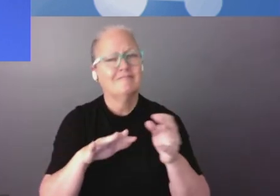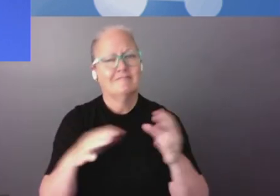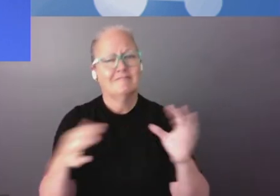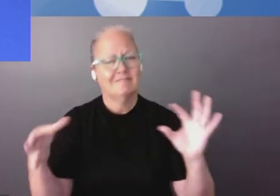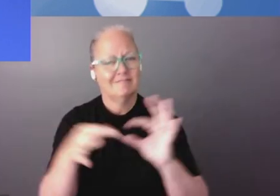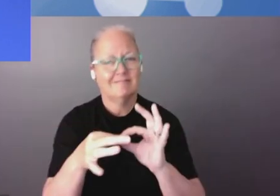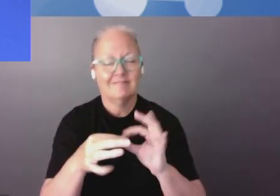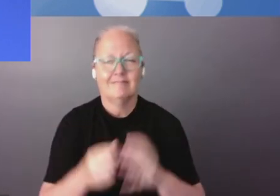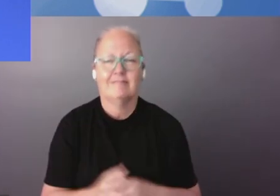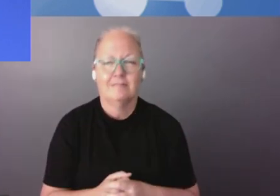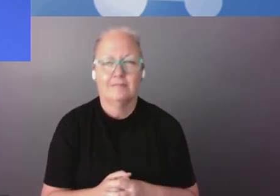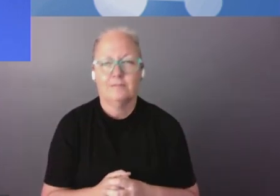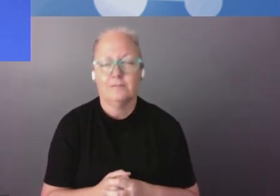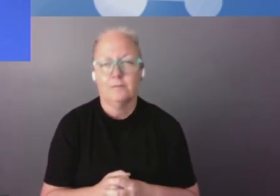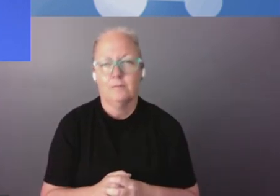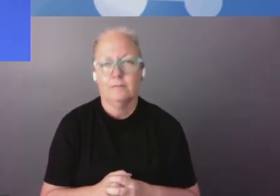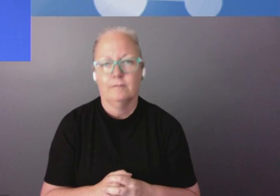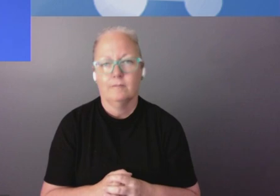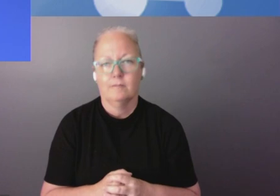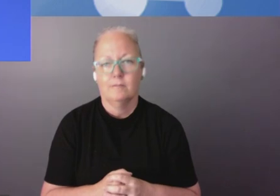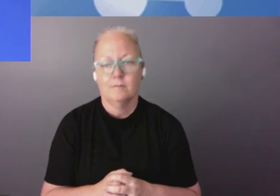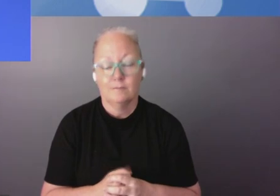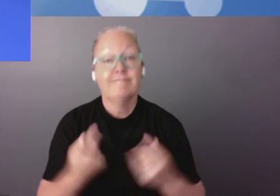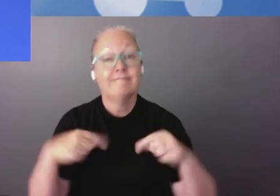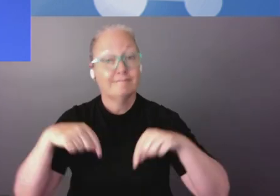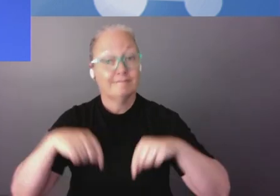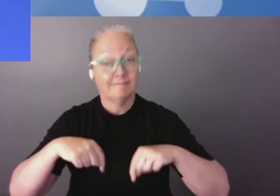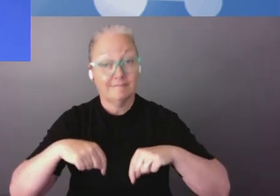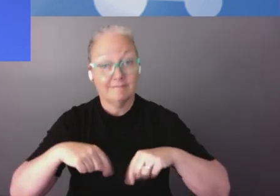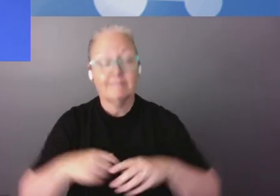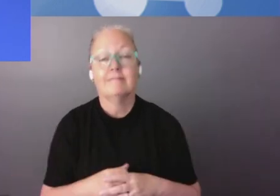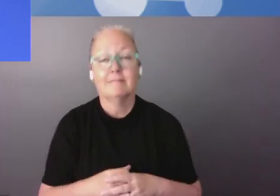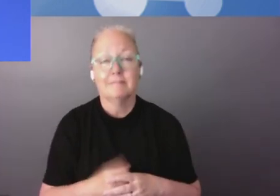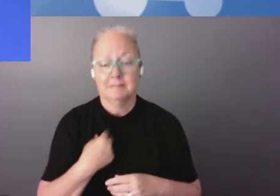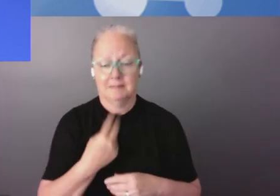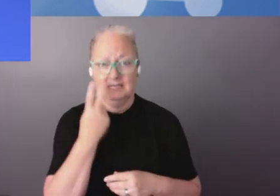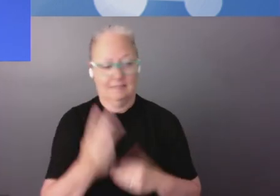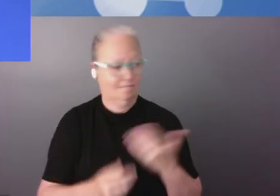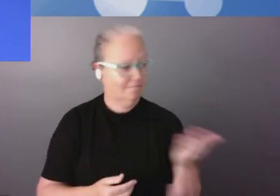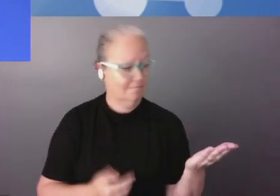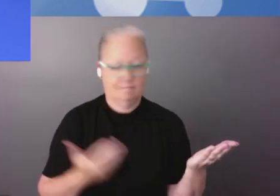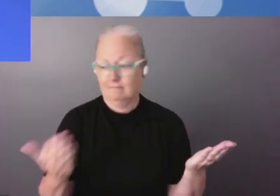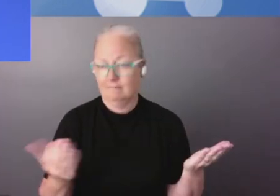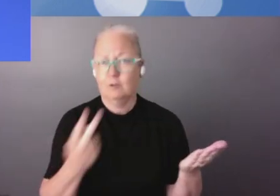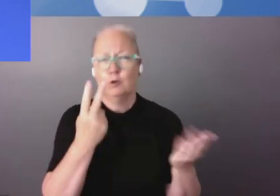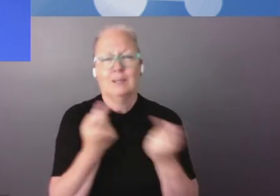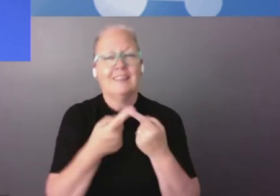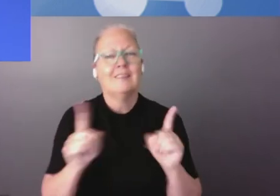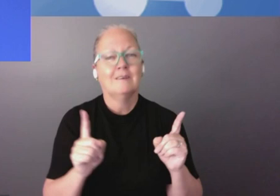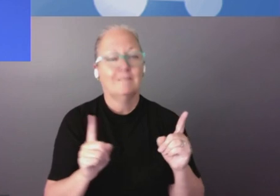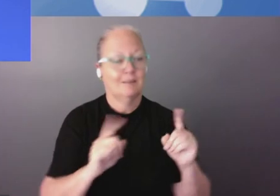obserwujemy połączenie tych dwóch światów w ramach naszego życia codziennego, w